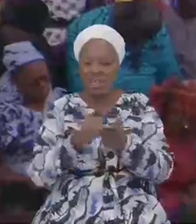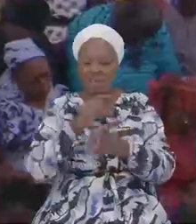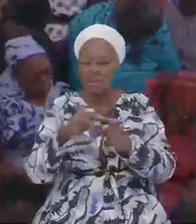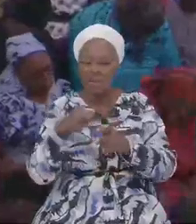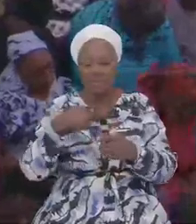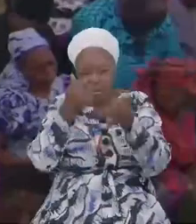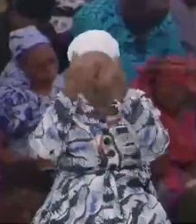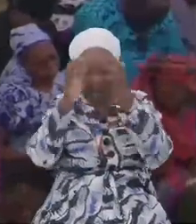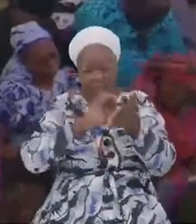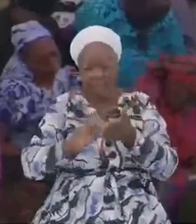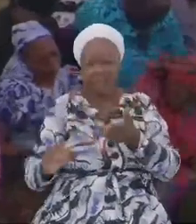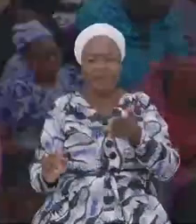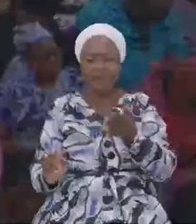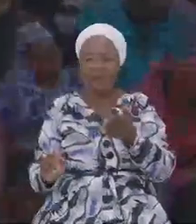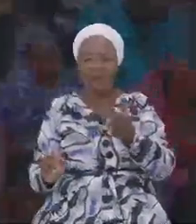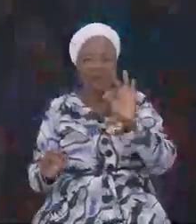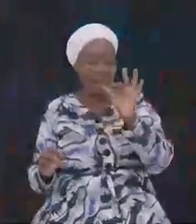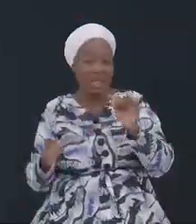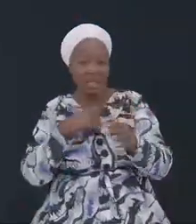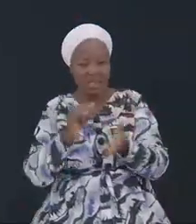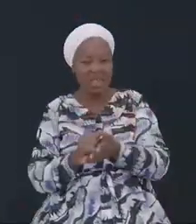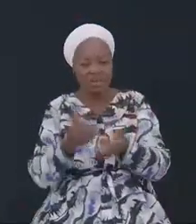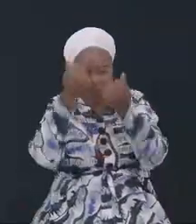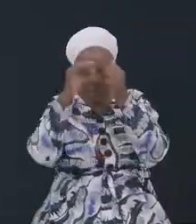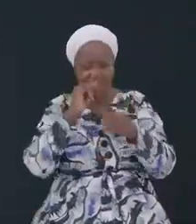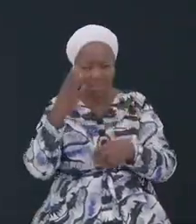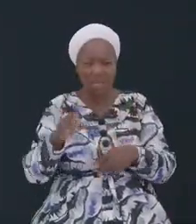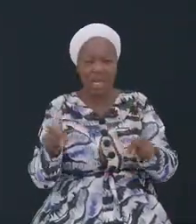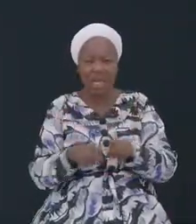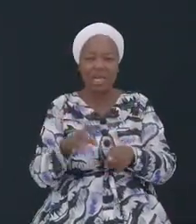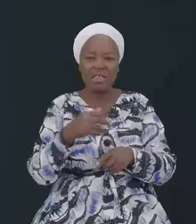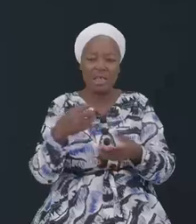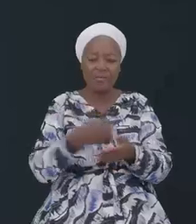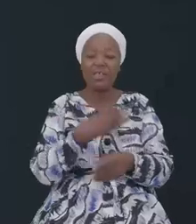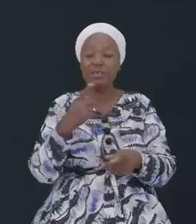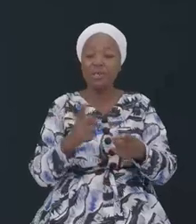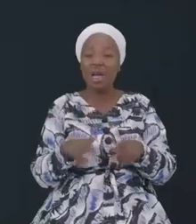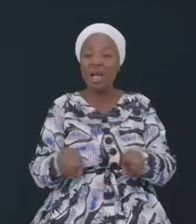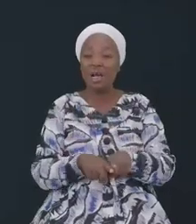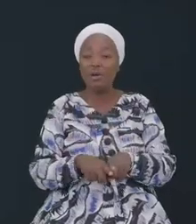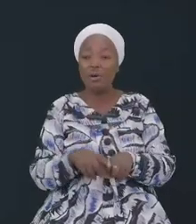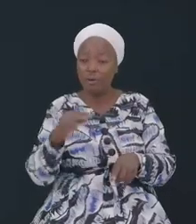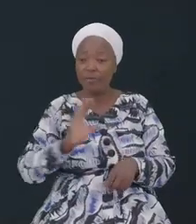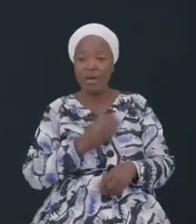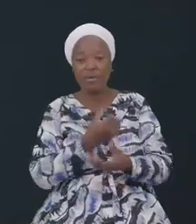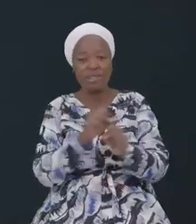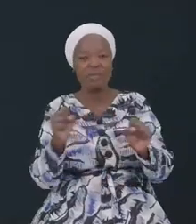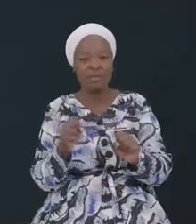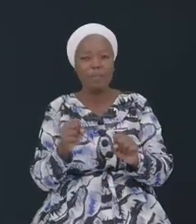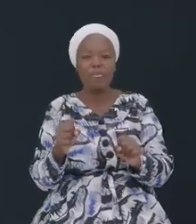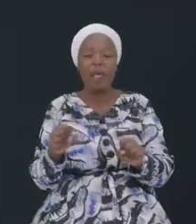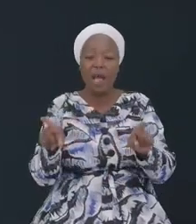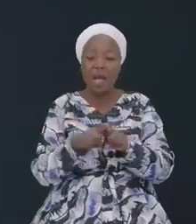Étienne et que nous obéissons. Cette obéissance est là comme une évidence de notre salut, comme une